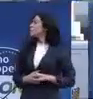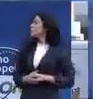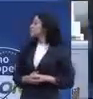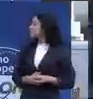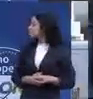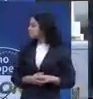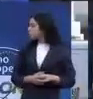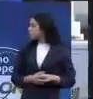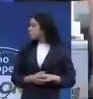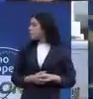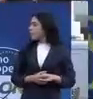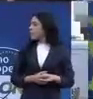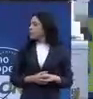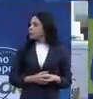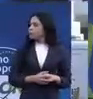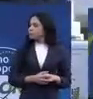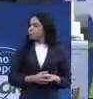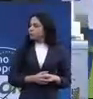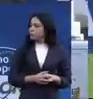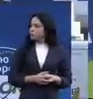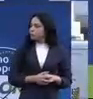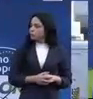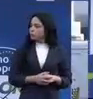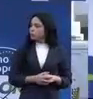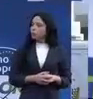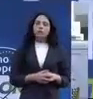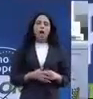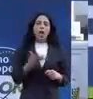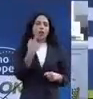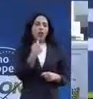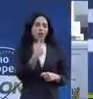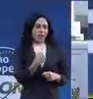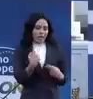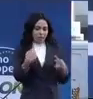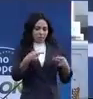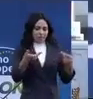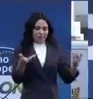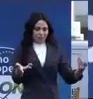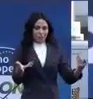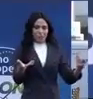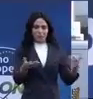bacino quello che vi voglio dire è